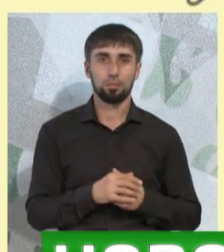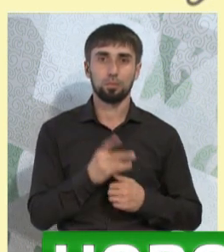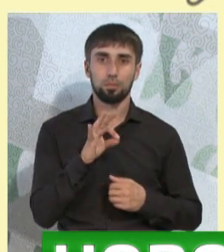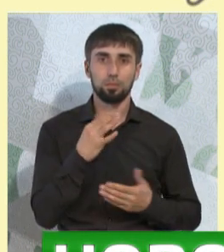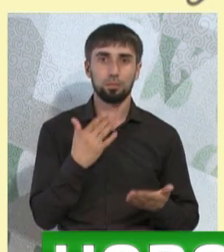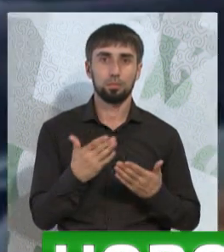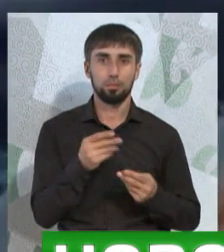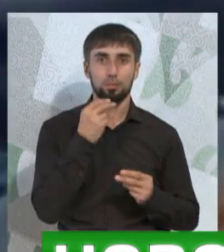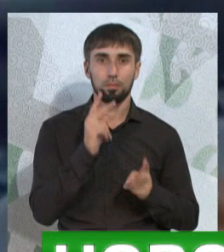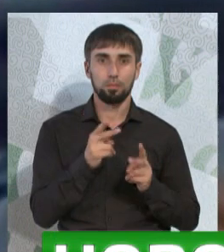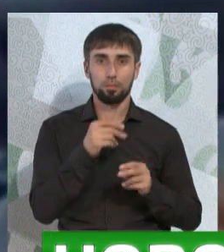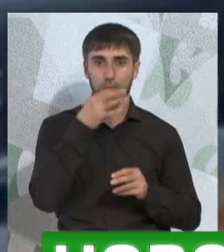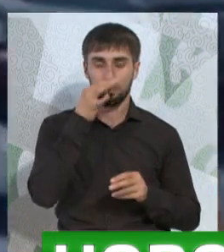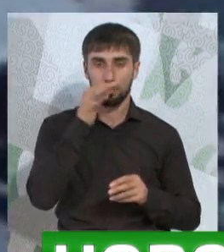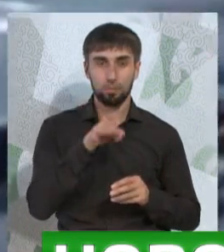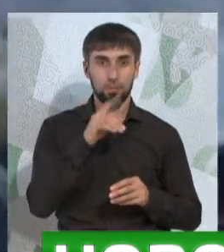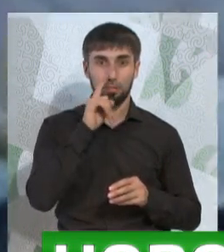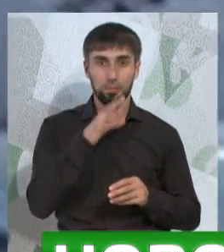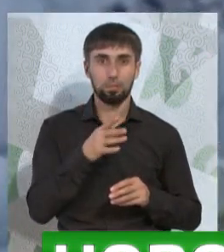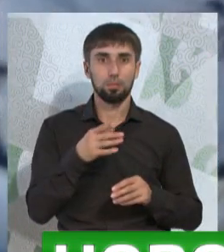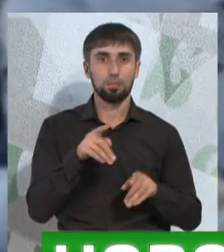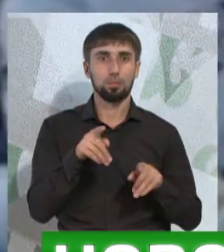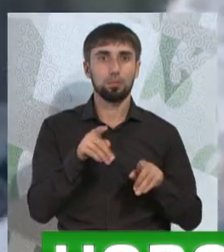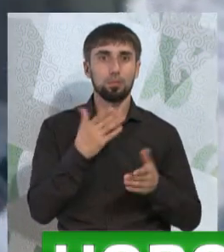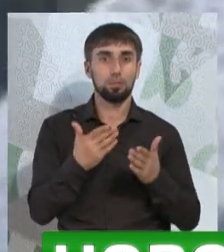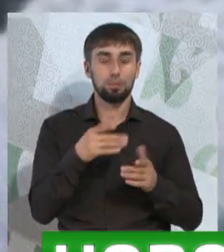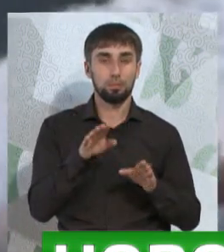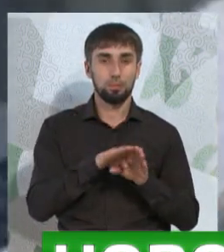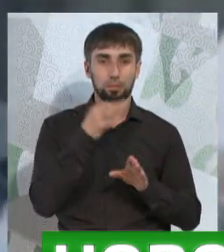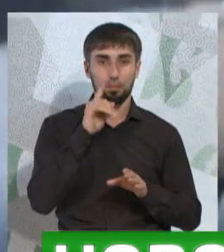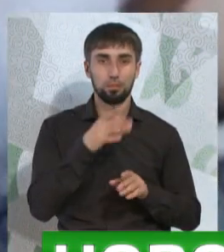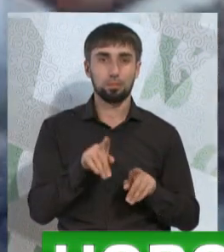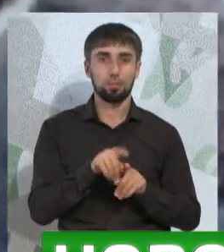если приготовленное не будет вкусным, исход может быть примерно таким.